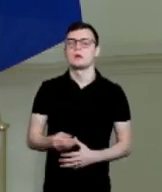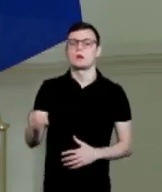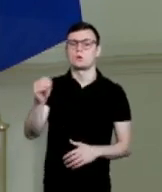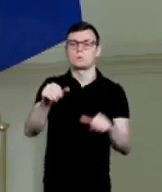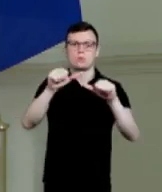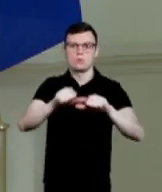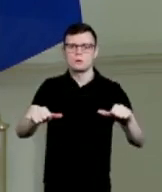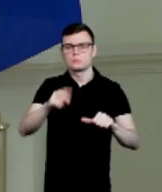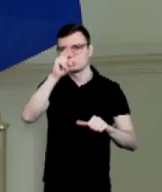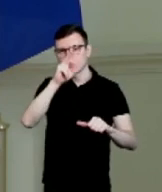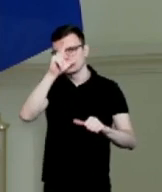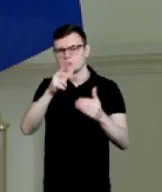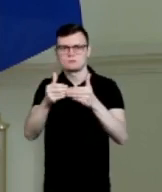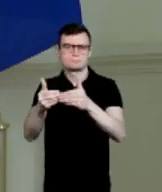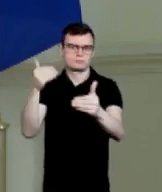mėnesių